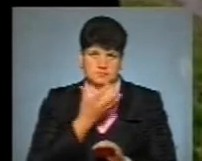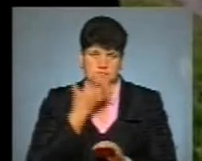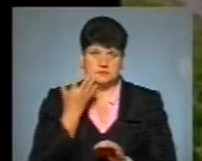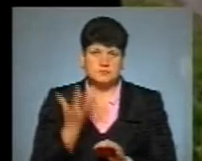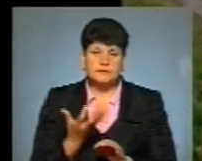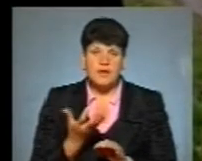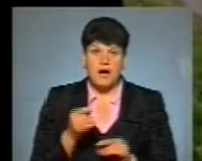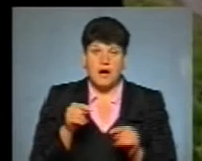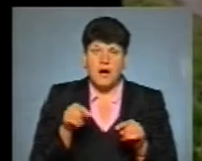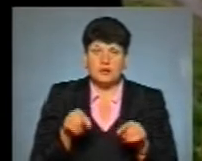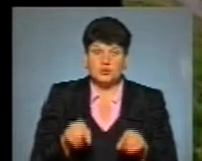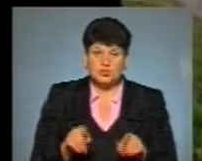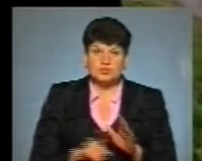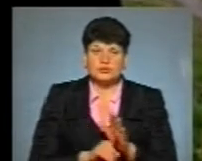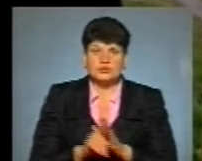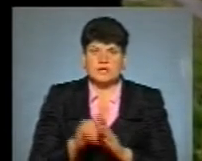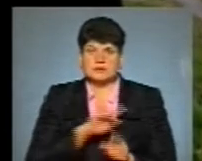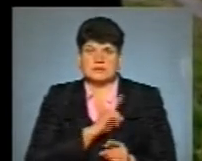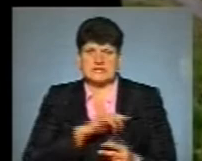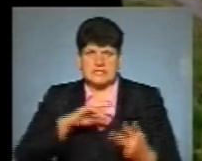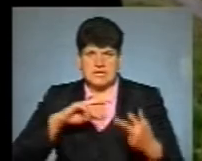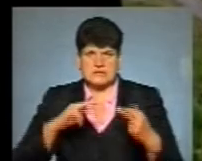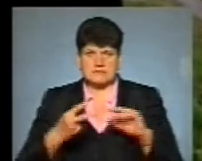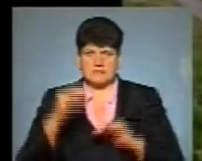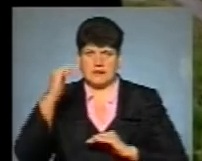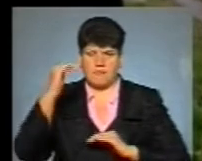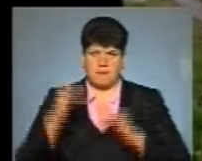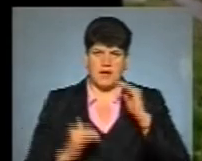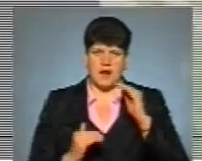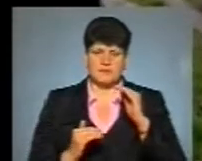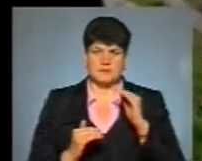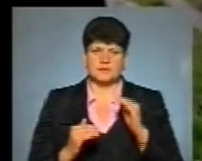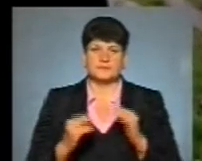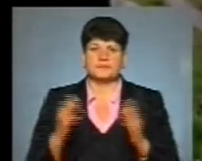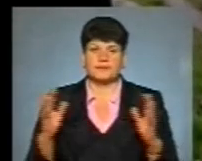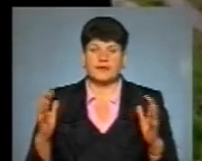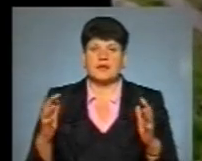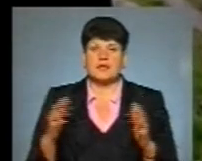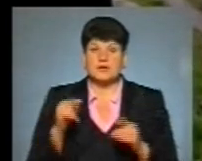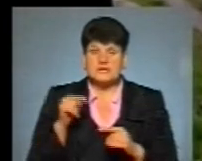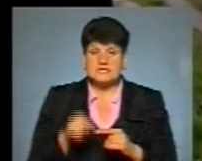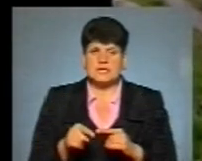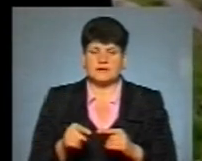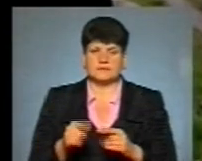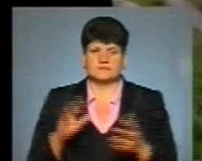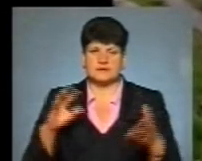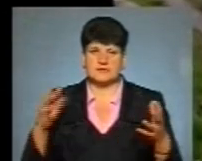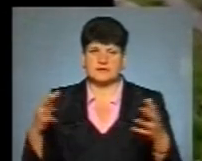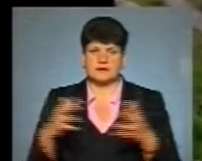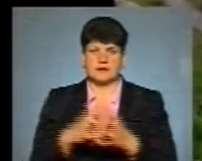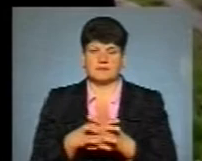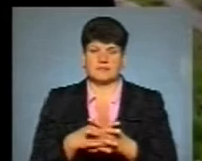показники, а тут відбулася різка зміна, перепад оцих двох повітряних мас. І саме оцей контраст